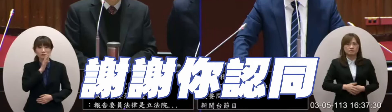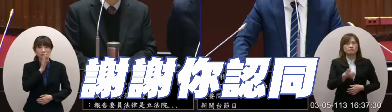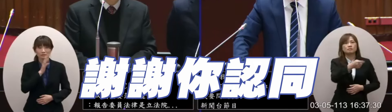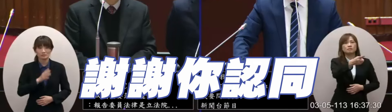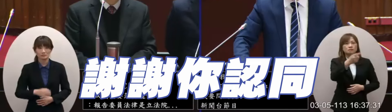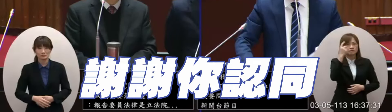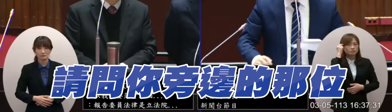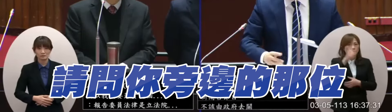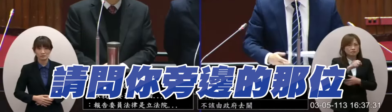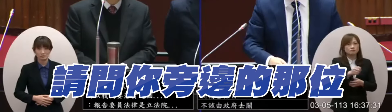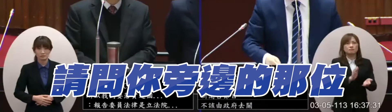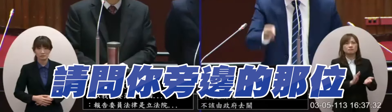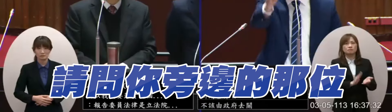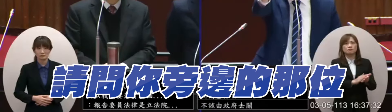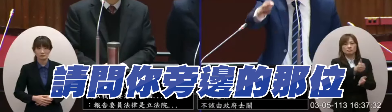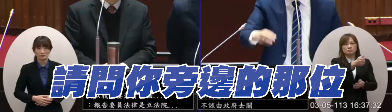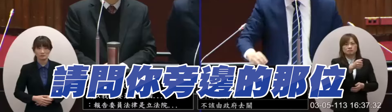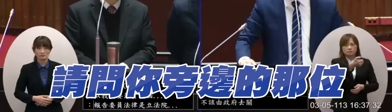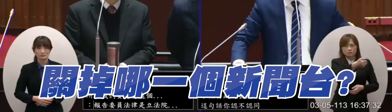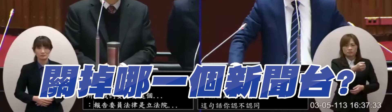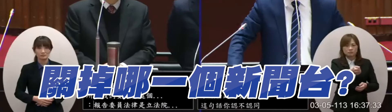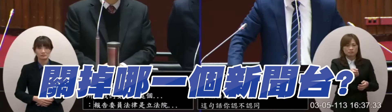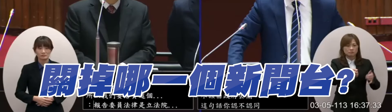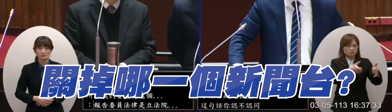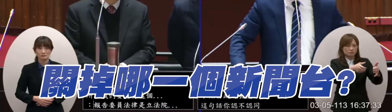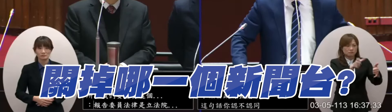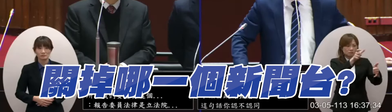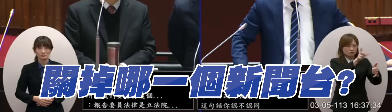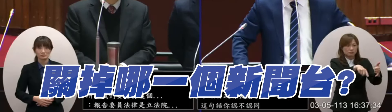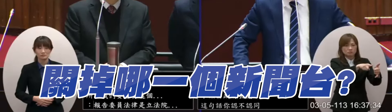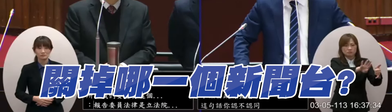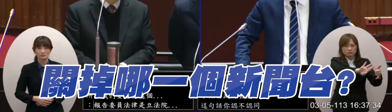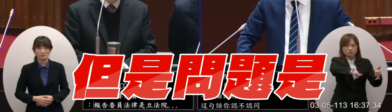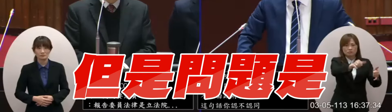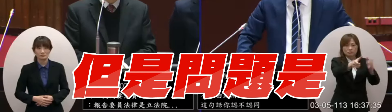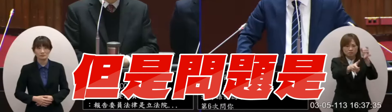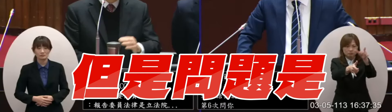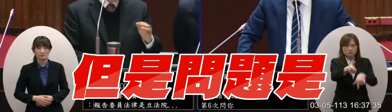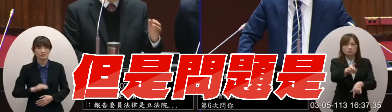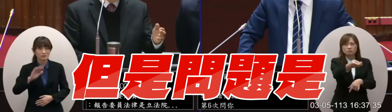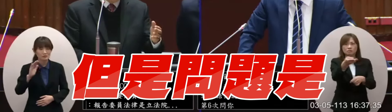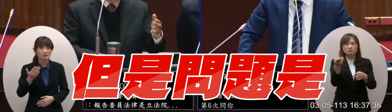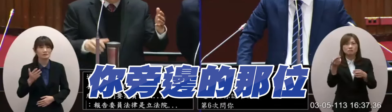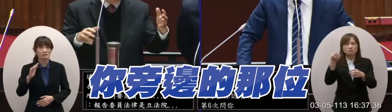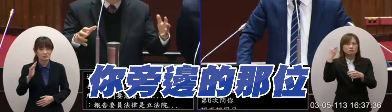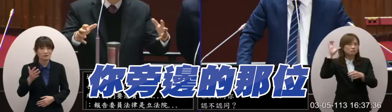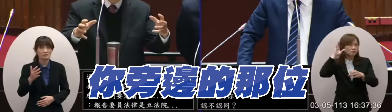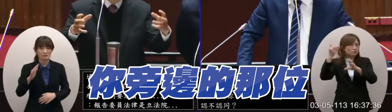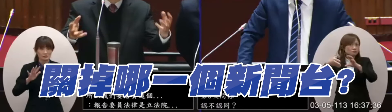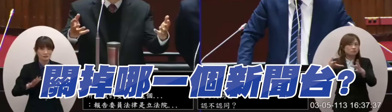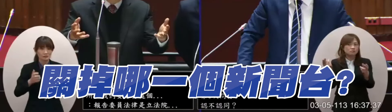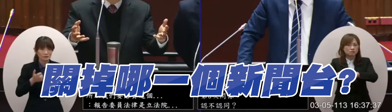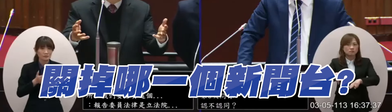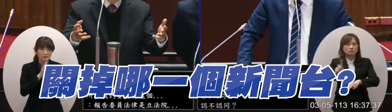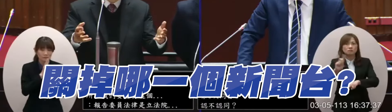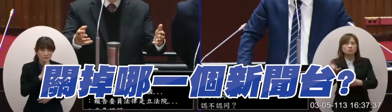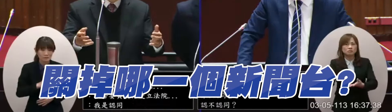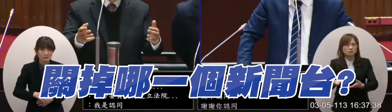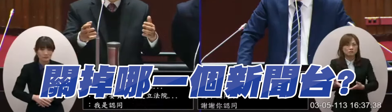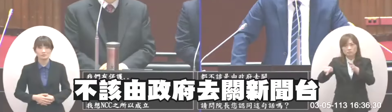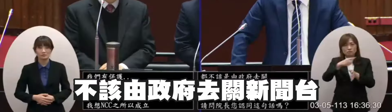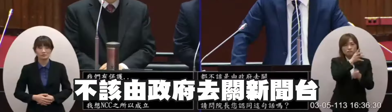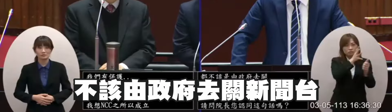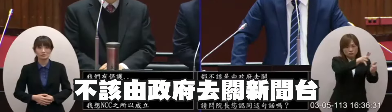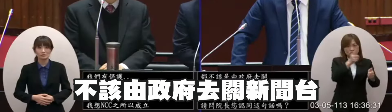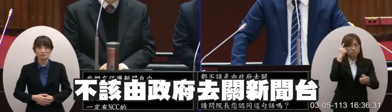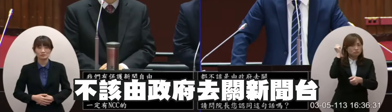谢你认同。请问你旁边的那位关掉哪一个新闻台？ 但是问题是， 你旁边那位关掉哪一个新闻台？